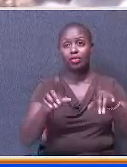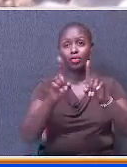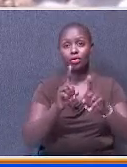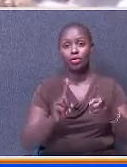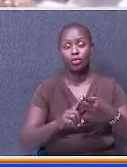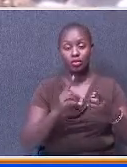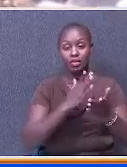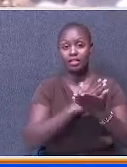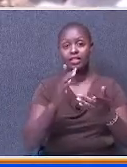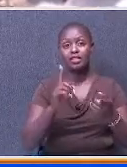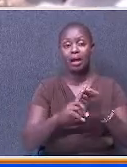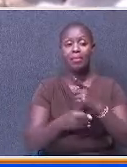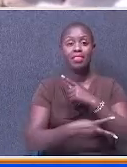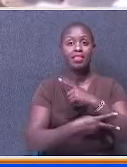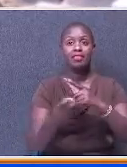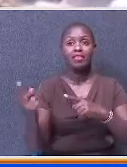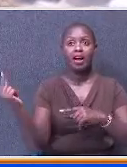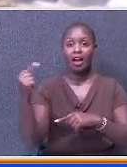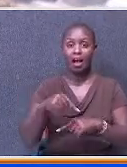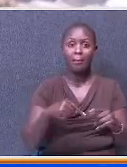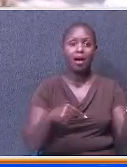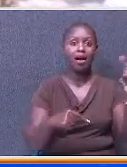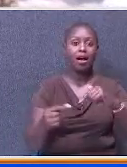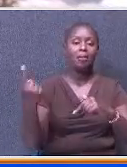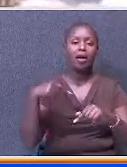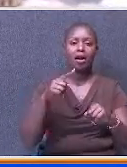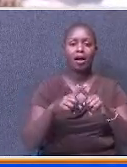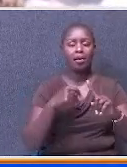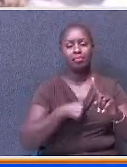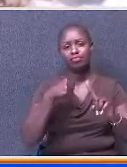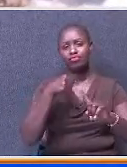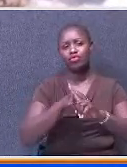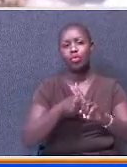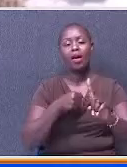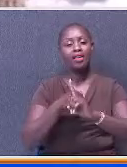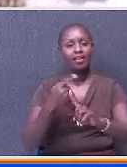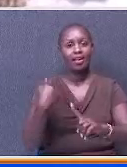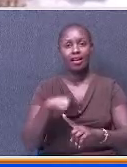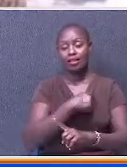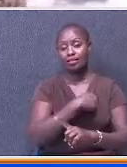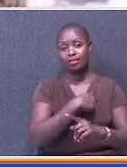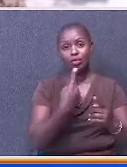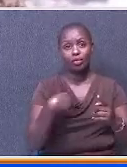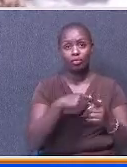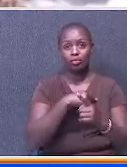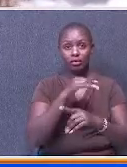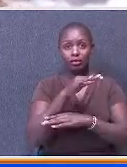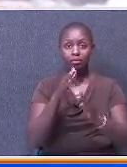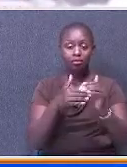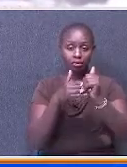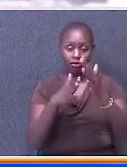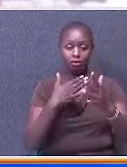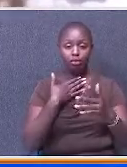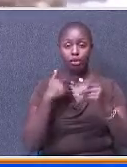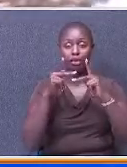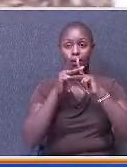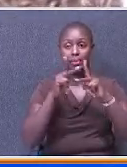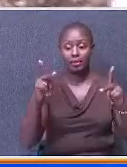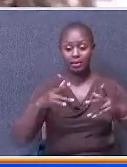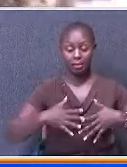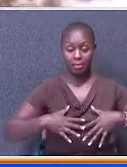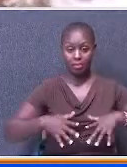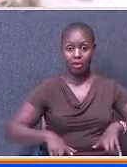wakora kutoka nchi, kutoka county jirani. Kwa hivyo sisi tunasema kama viongozi, sisi ni watu nataka amani, watu wetu waishi na